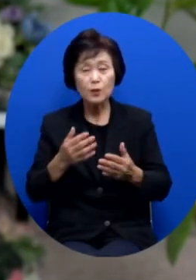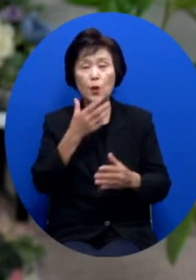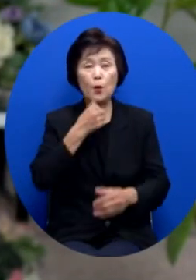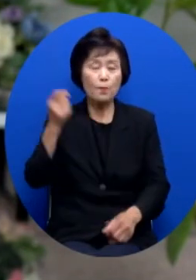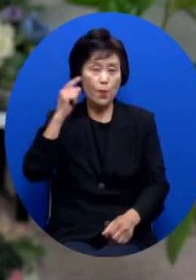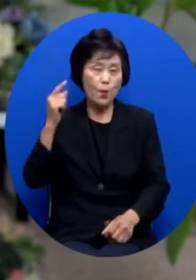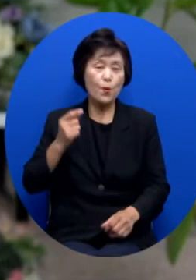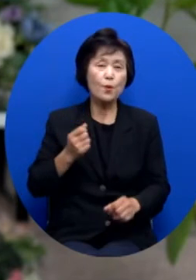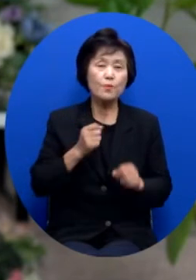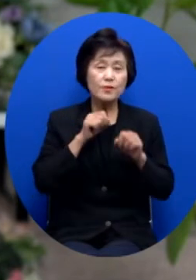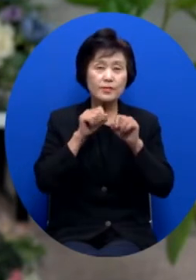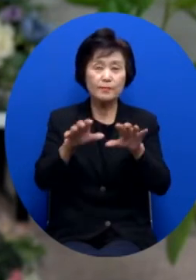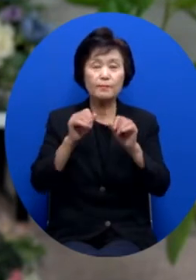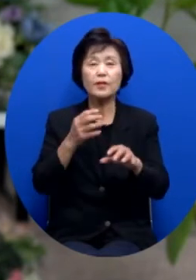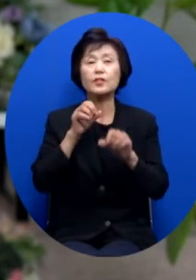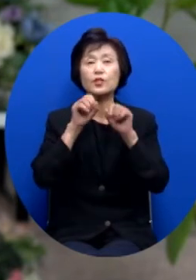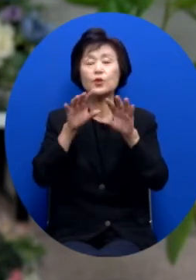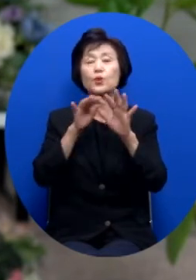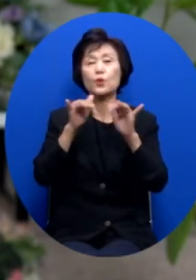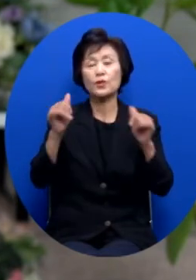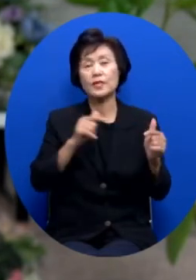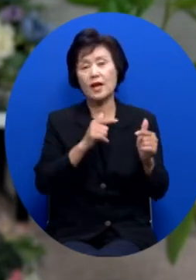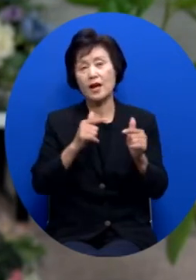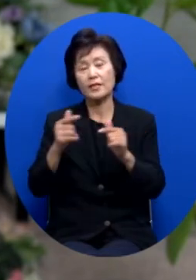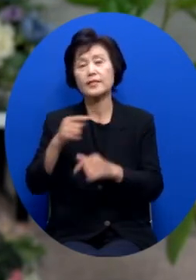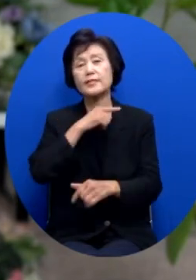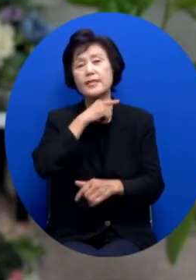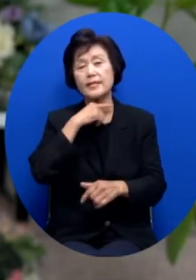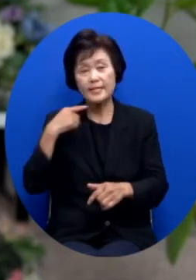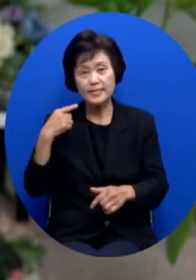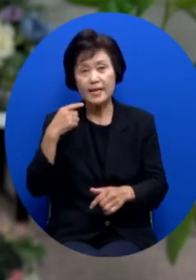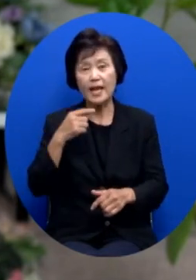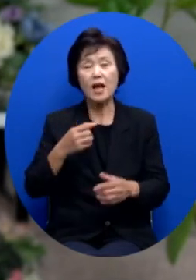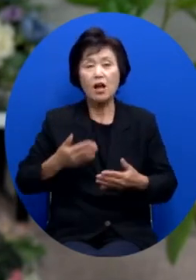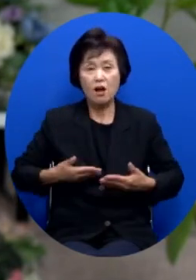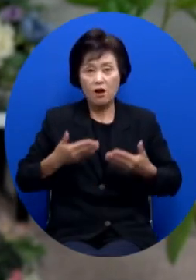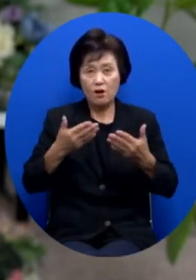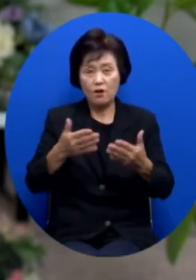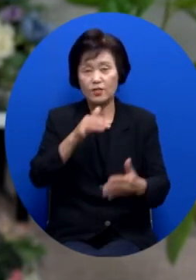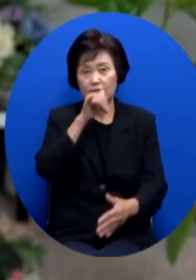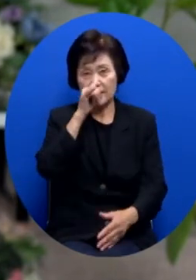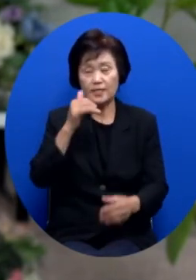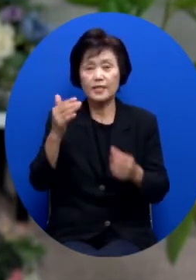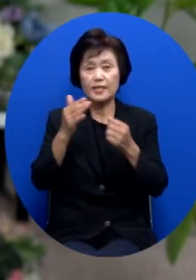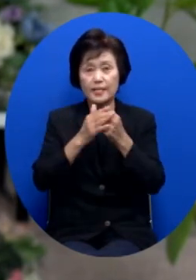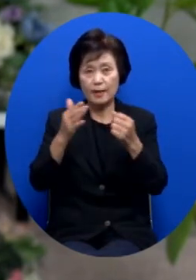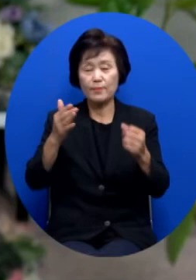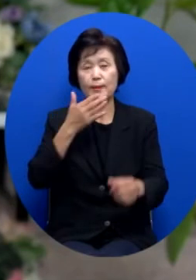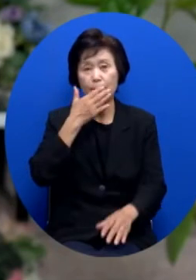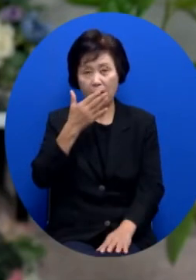선교사님들의 숭고한 희생과 헌신이 있었기에 가능했습니다